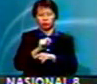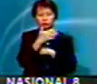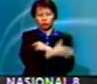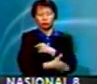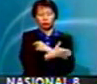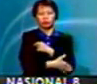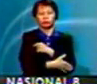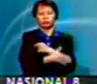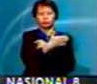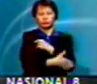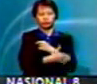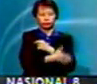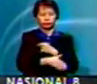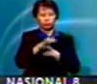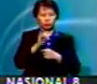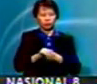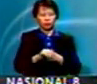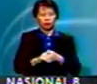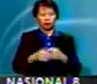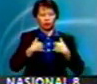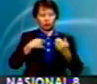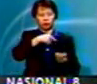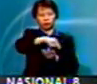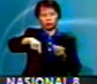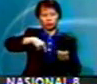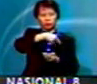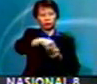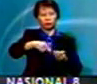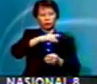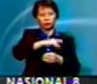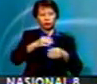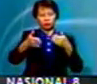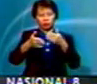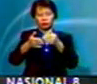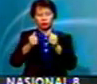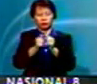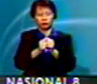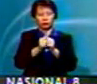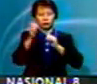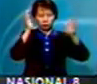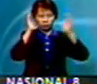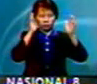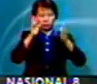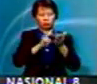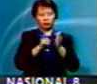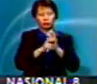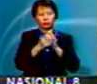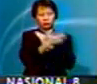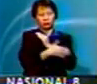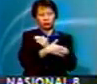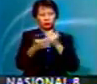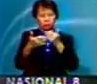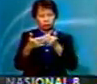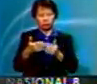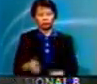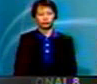negara-negara yang bersekitar di berhampiran negara dengan Malaysia, maksudnya negara jiran.